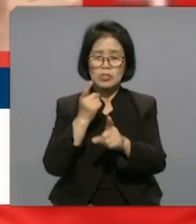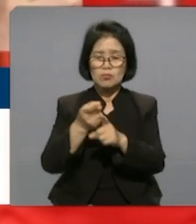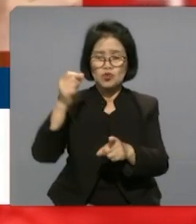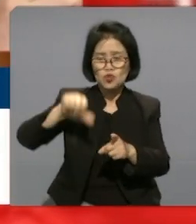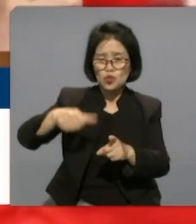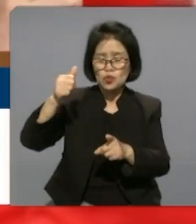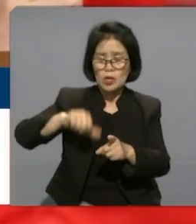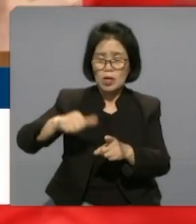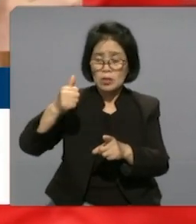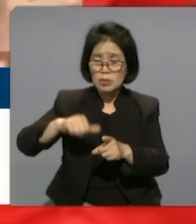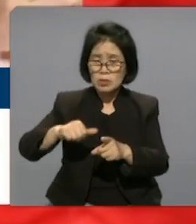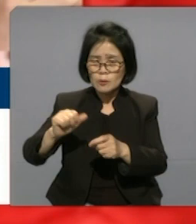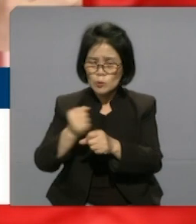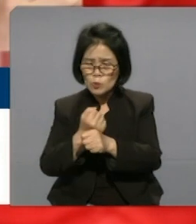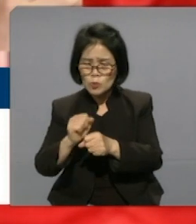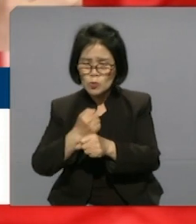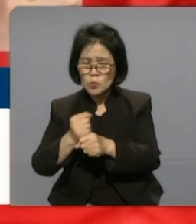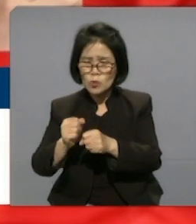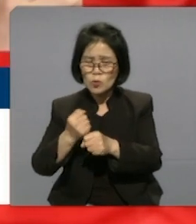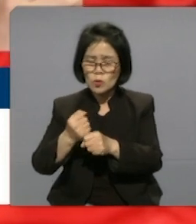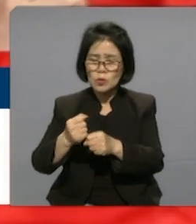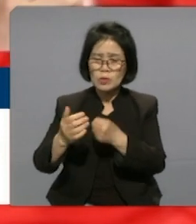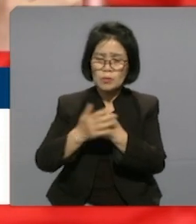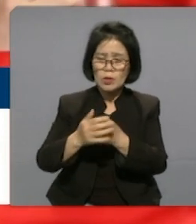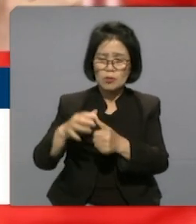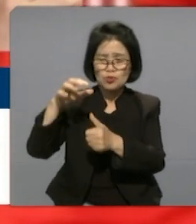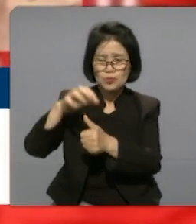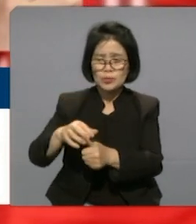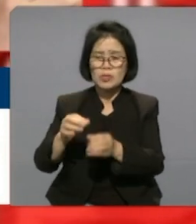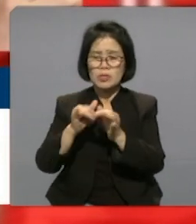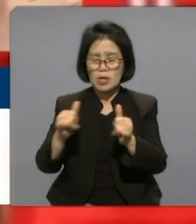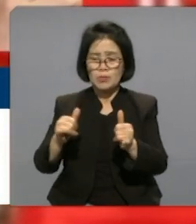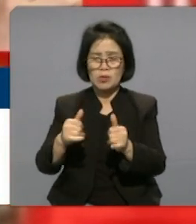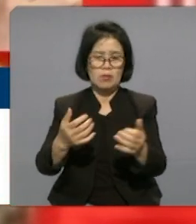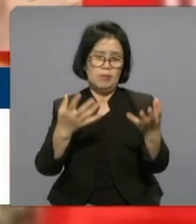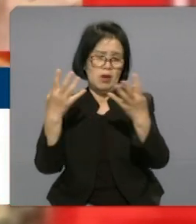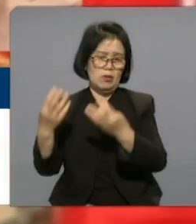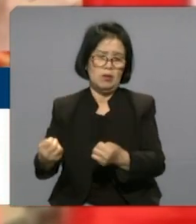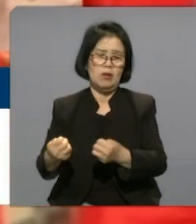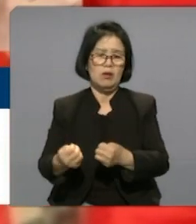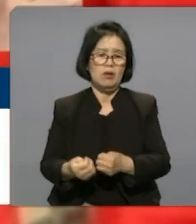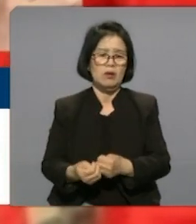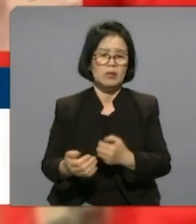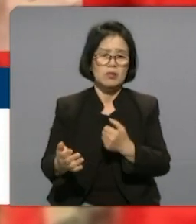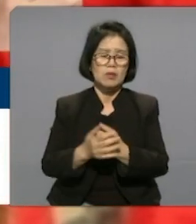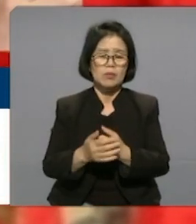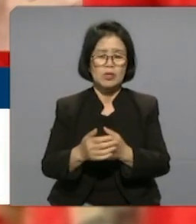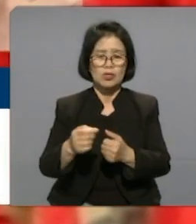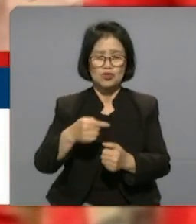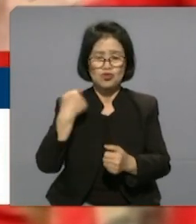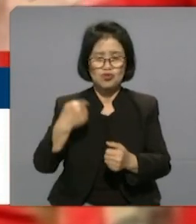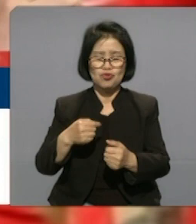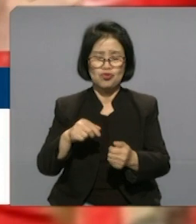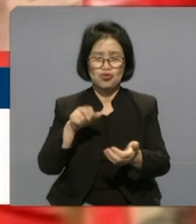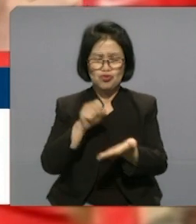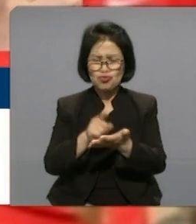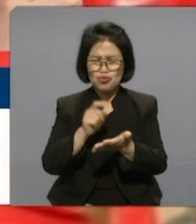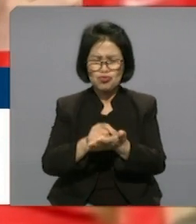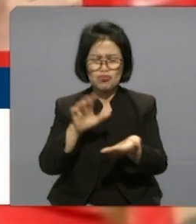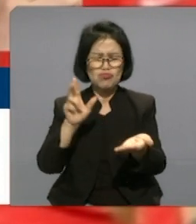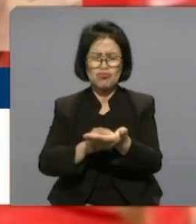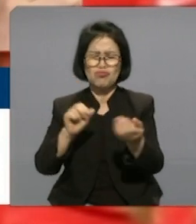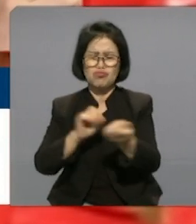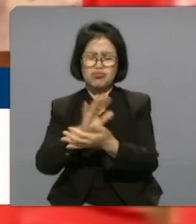승부 조작에 의해서 이제 구금된 인사들이 꽤 많아요. 그래서 지금 중국 축구가 한마디로 난리인데